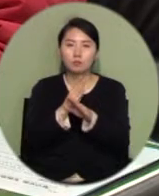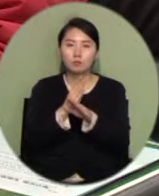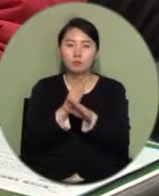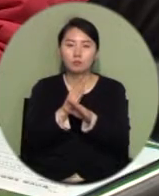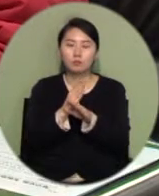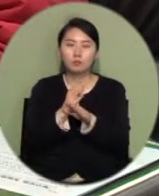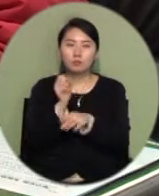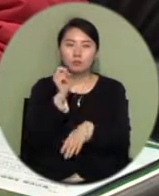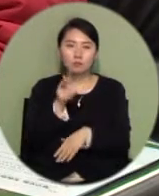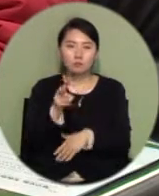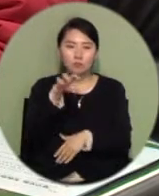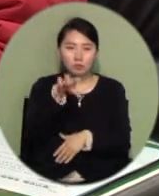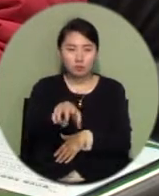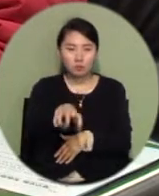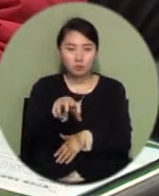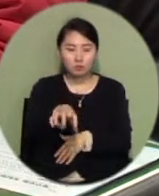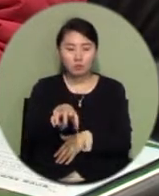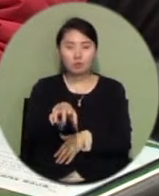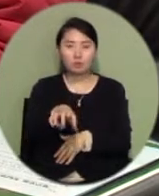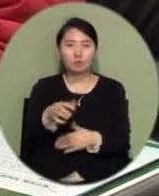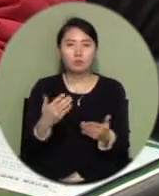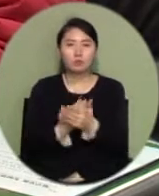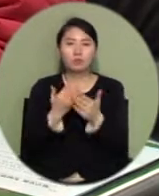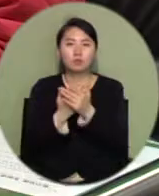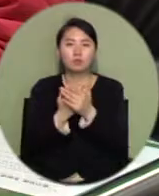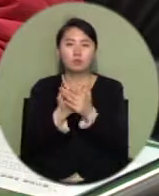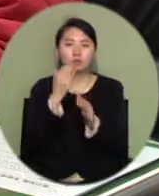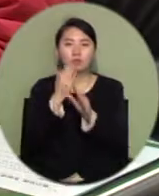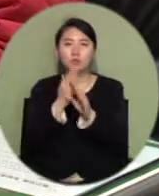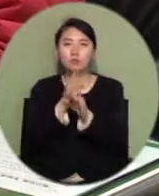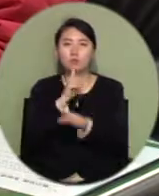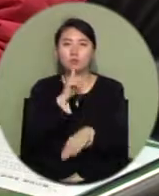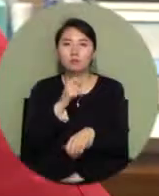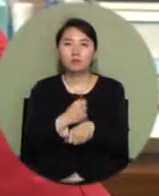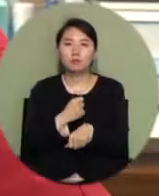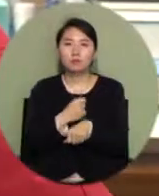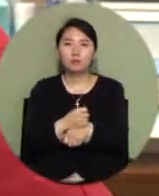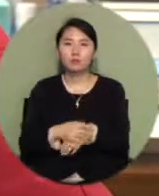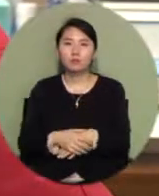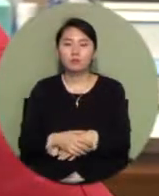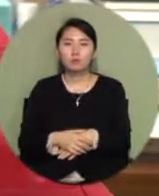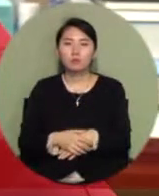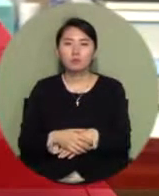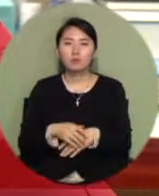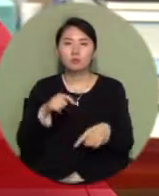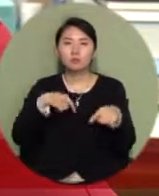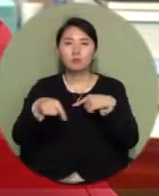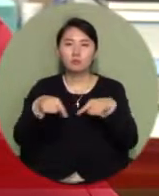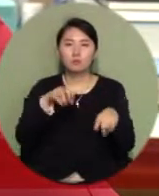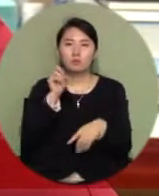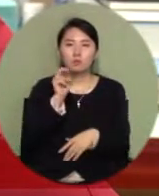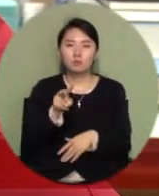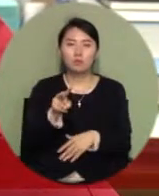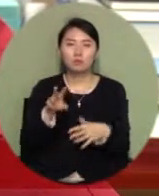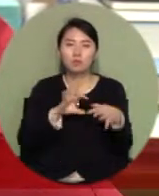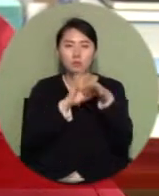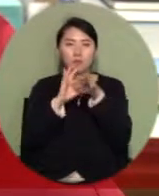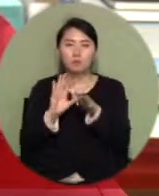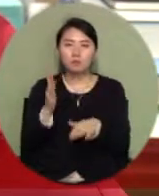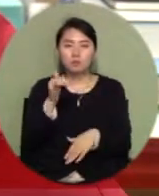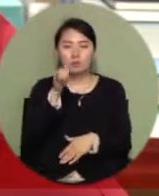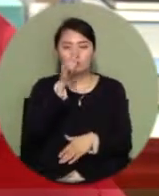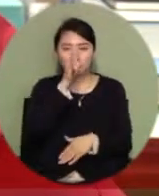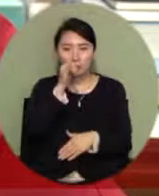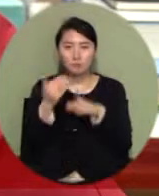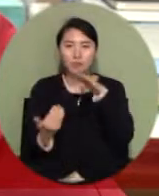집권 여당만이 지역 발전의 적임자임을 강조하고 나섰습니다. 정부 여당 이런 데와 연결이 돼야만